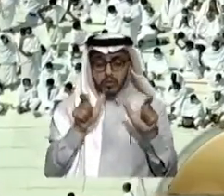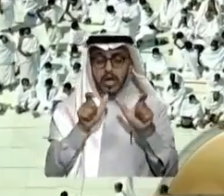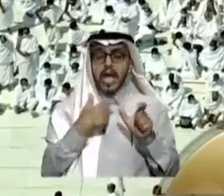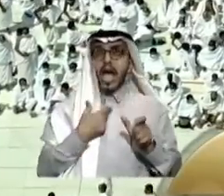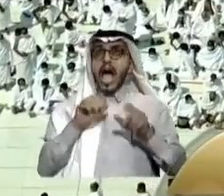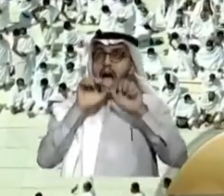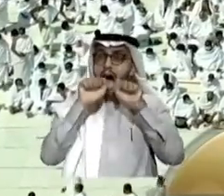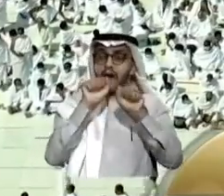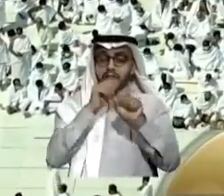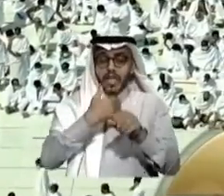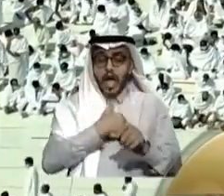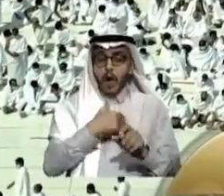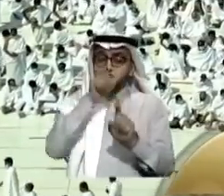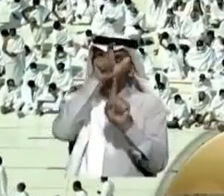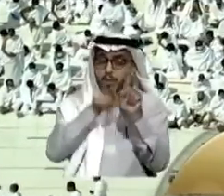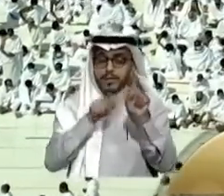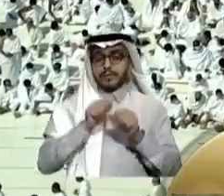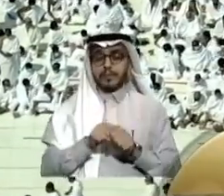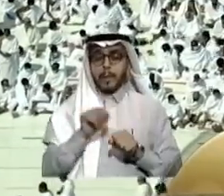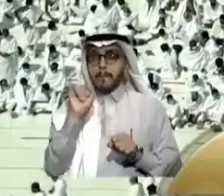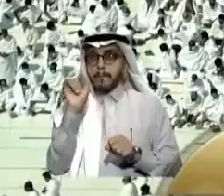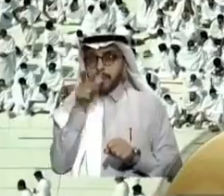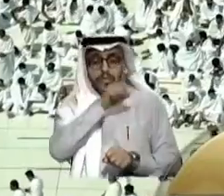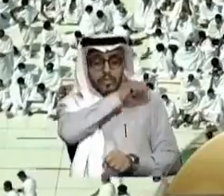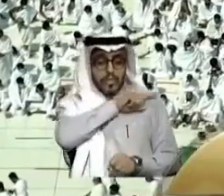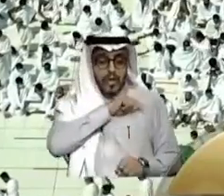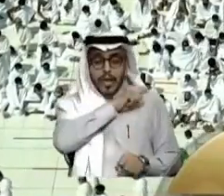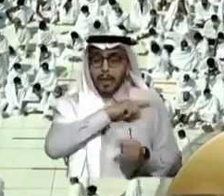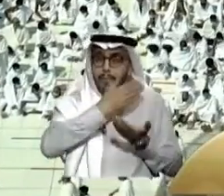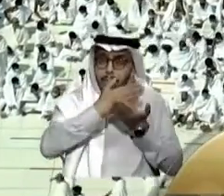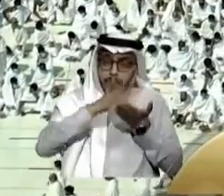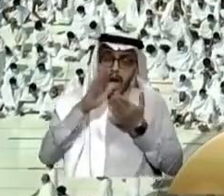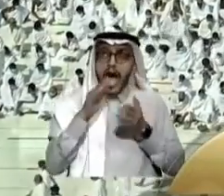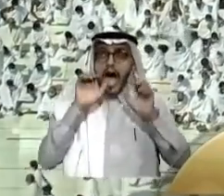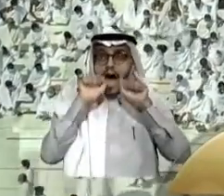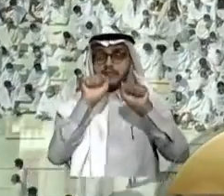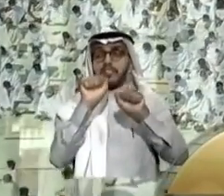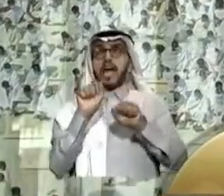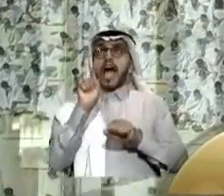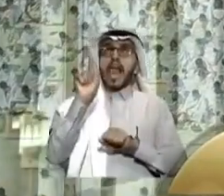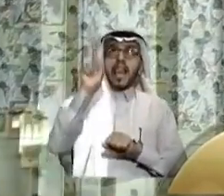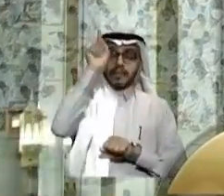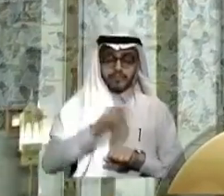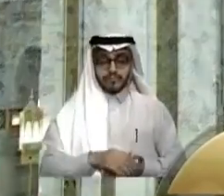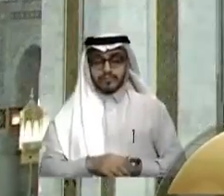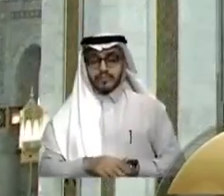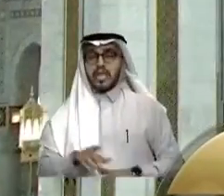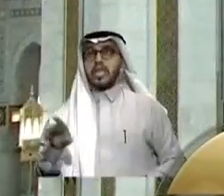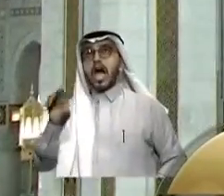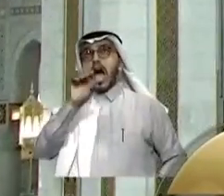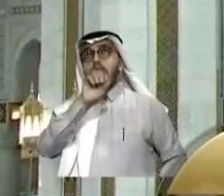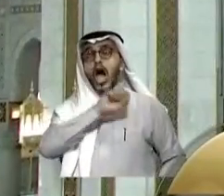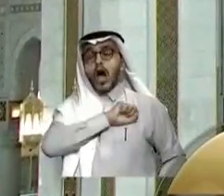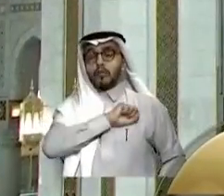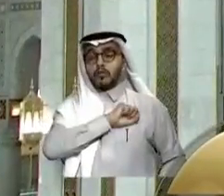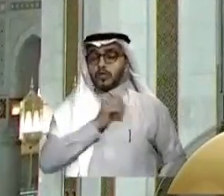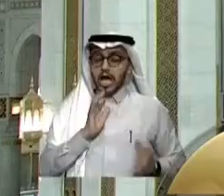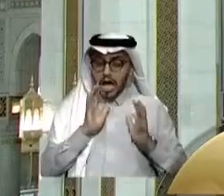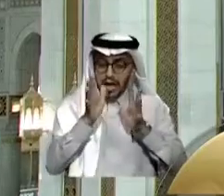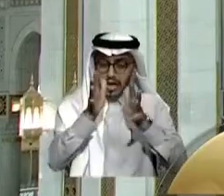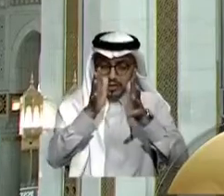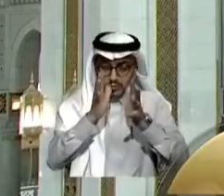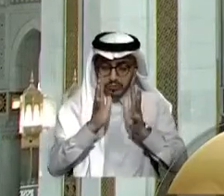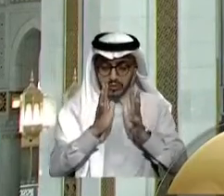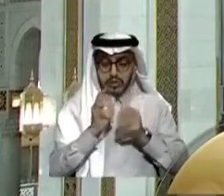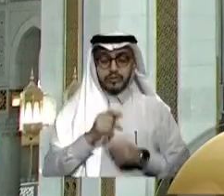يصون أولياءه من الوقوع في الذنوب والهلكات، ويرأف بهم في الحركات